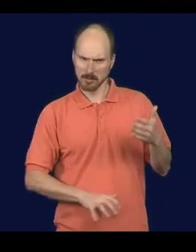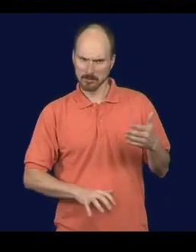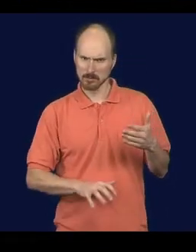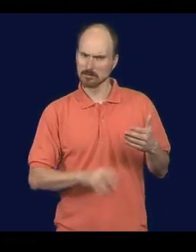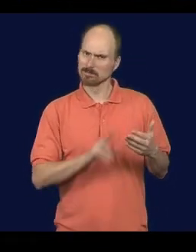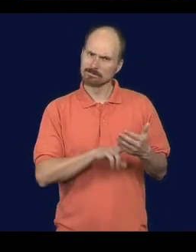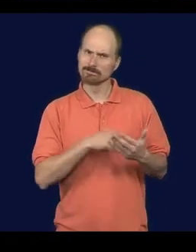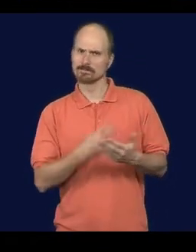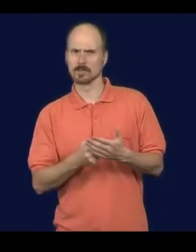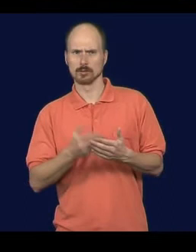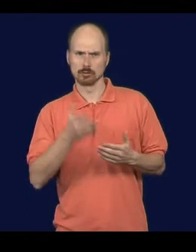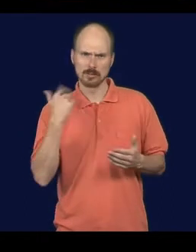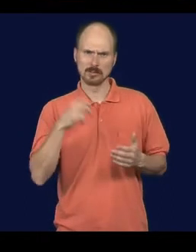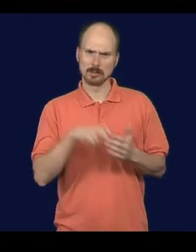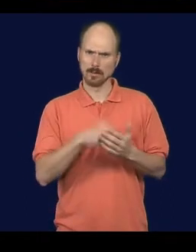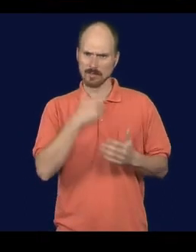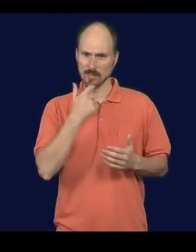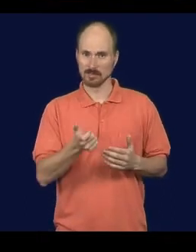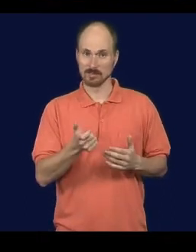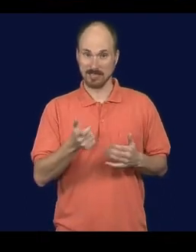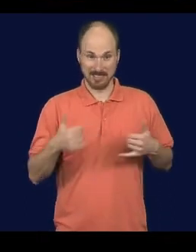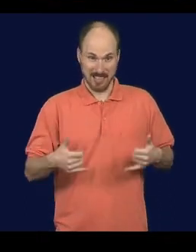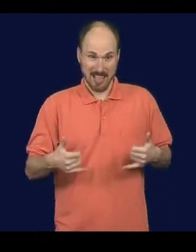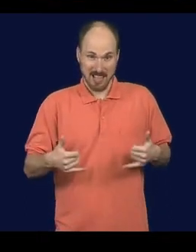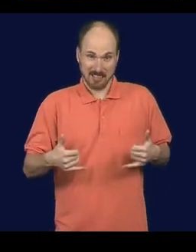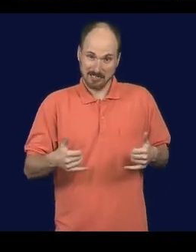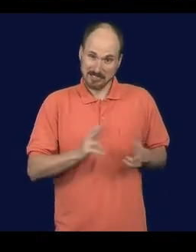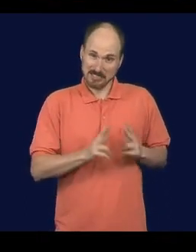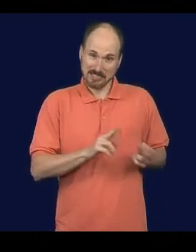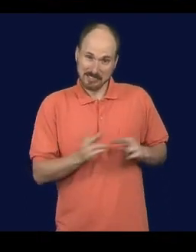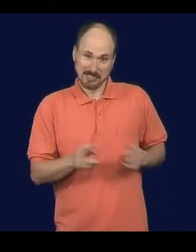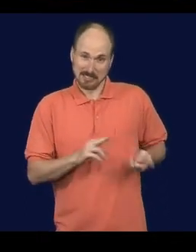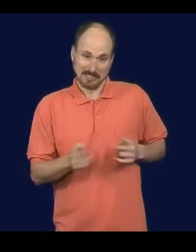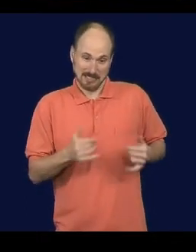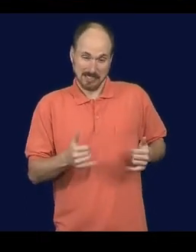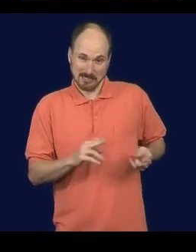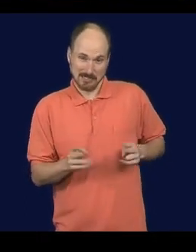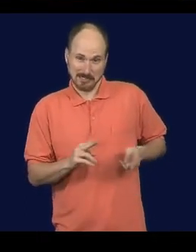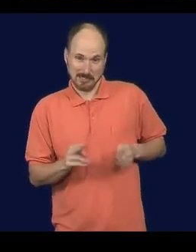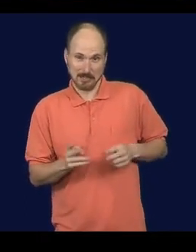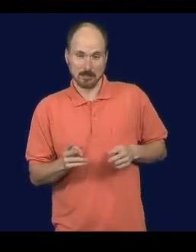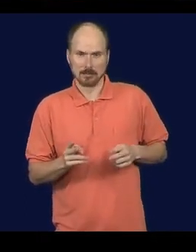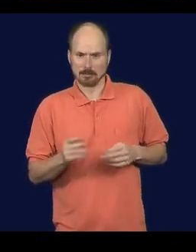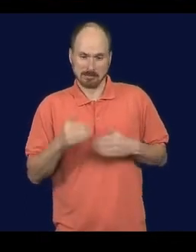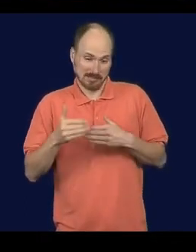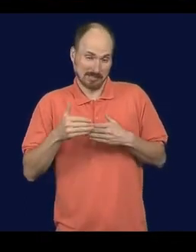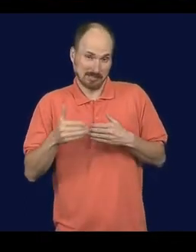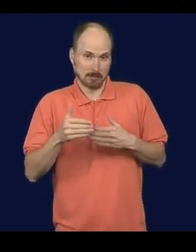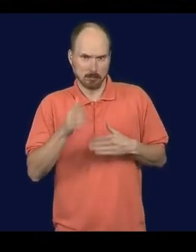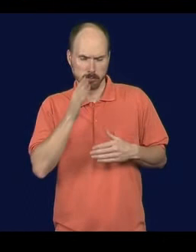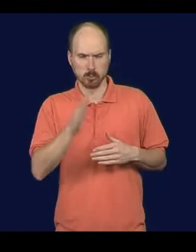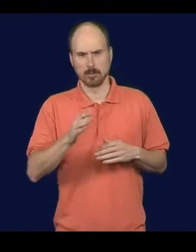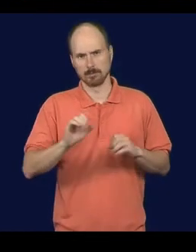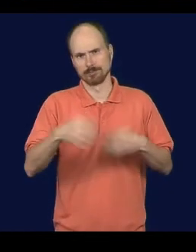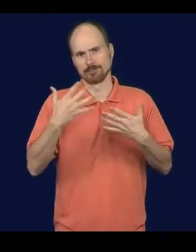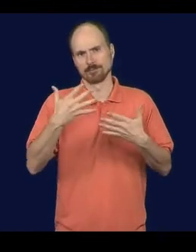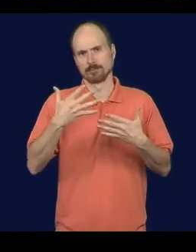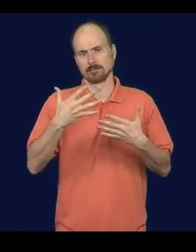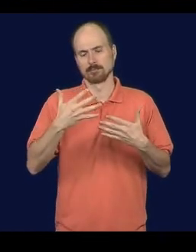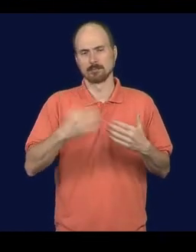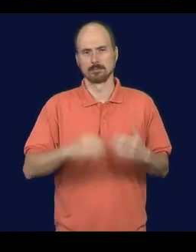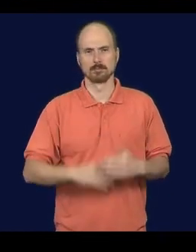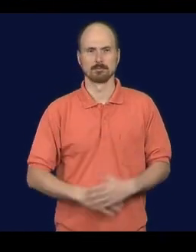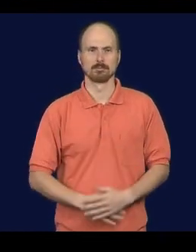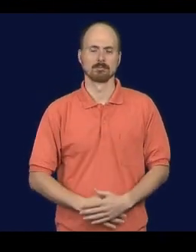Tak mezi další funkce patří třeba vyhledávání na mapě, stačí se zeptat, kde jsou Litoměřice, kde je Liberec.